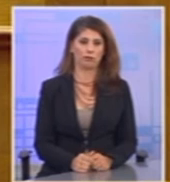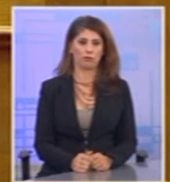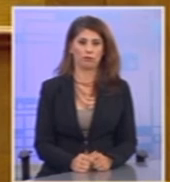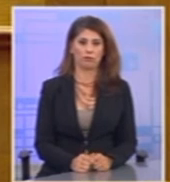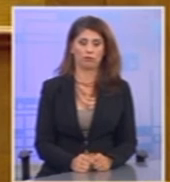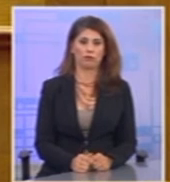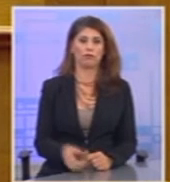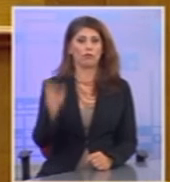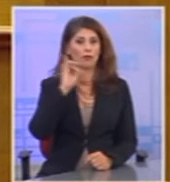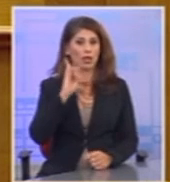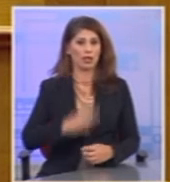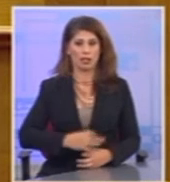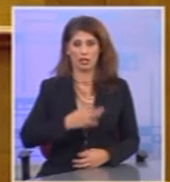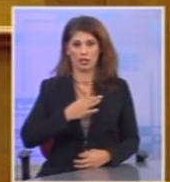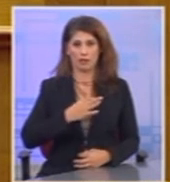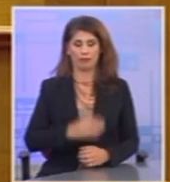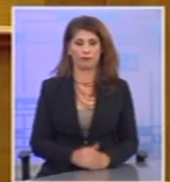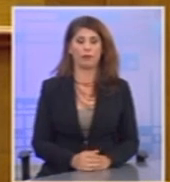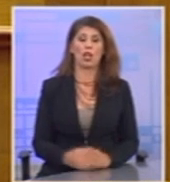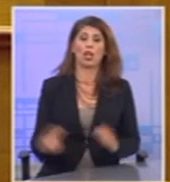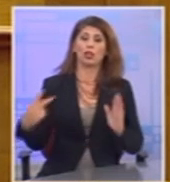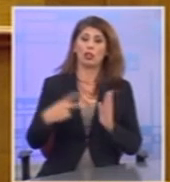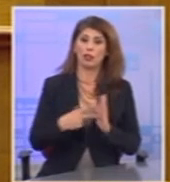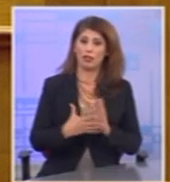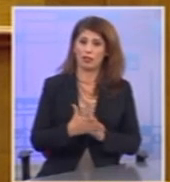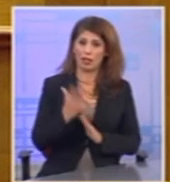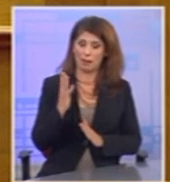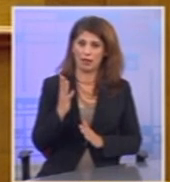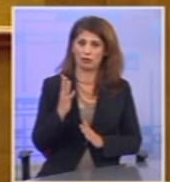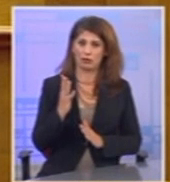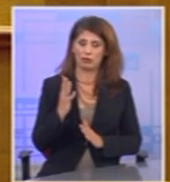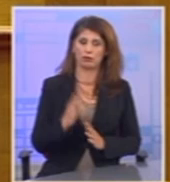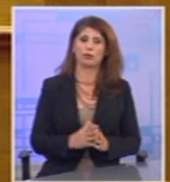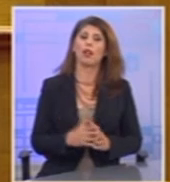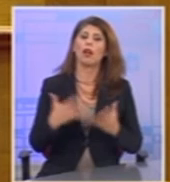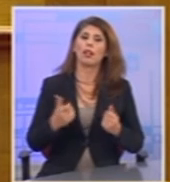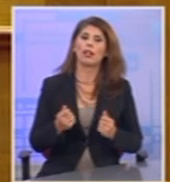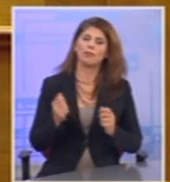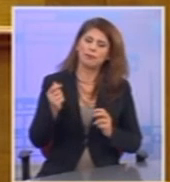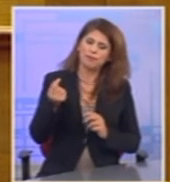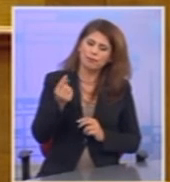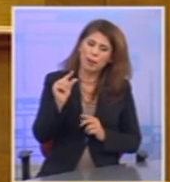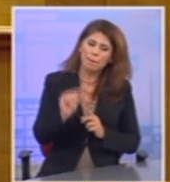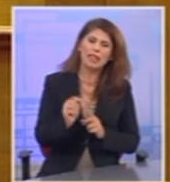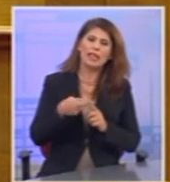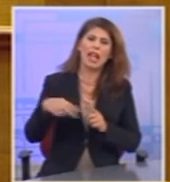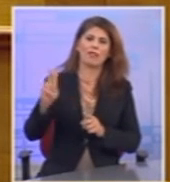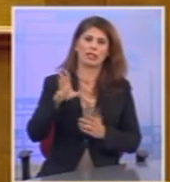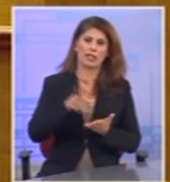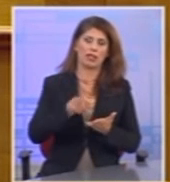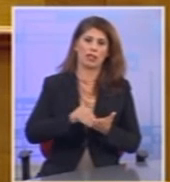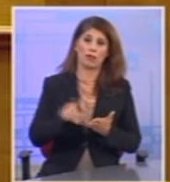Κυρίες και κύριοι, το 2015 είχαμε μικρή αύξηση της κατανάλωσης, σύμφωνα με τα στοιχεία